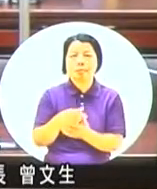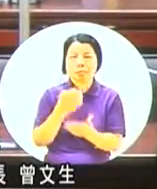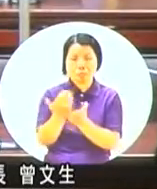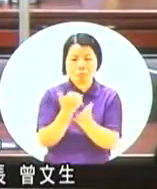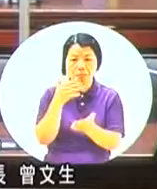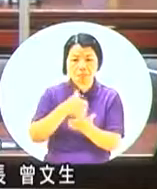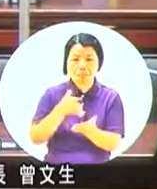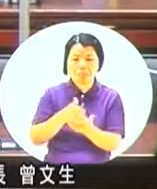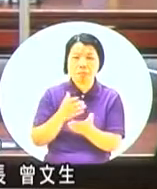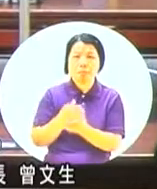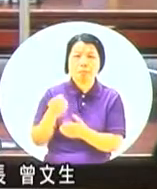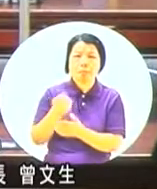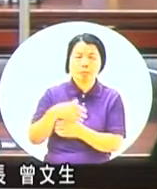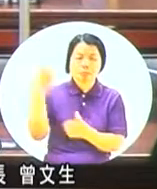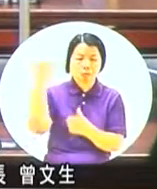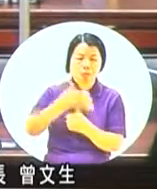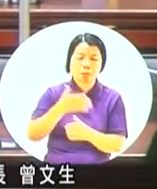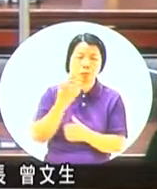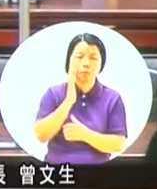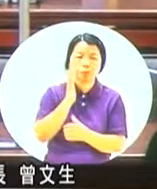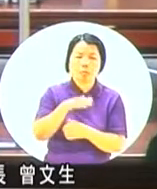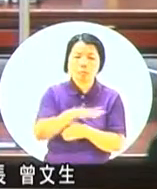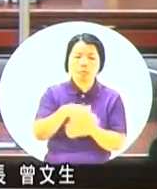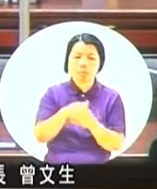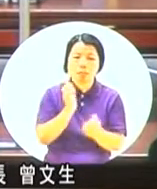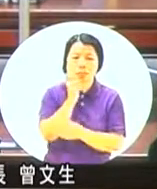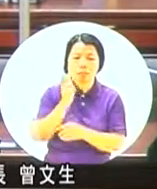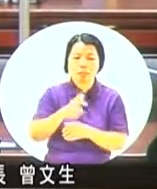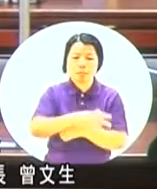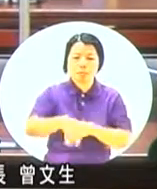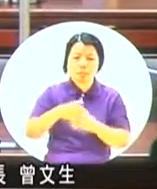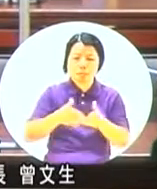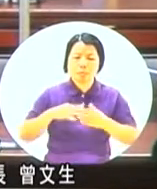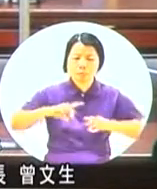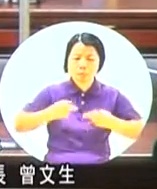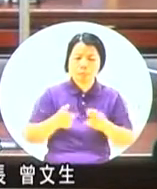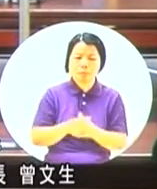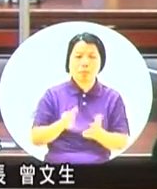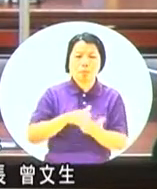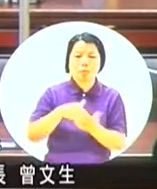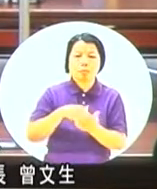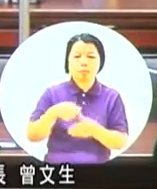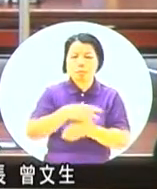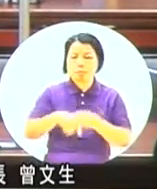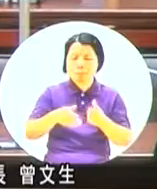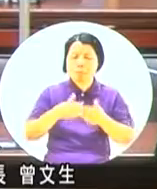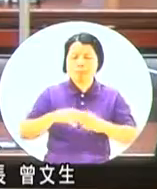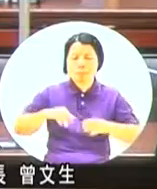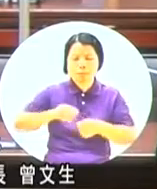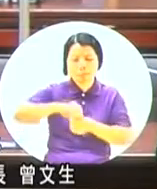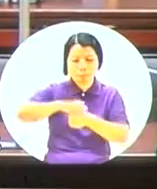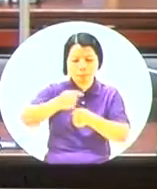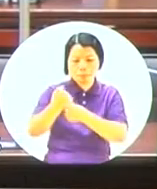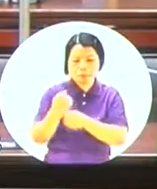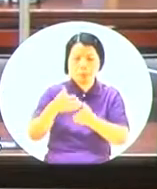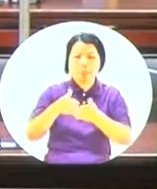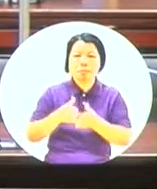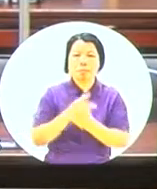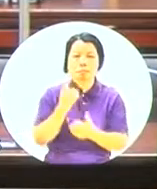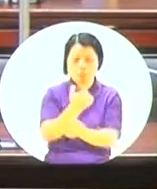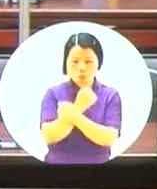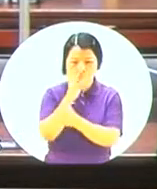了硬体要持续改善以外，就是软体的行销的部分要加强这块。其实我没有注意到了，那我也